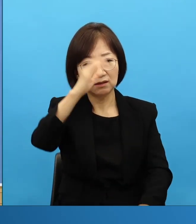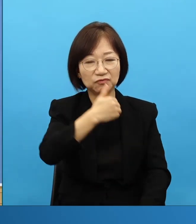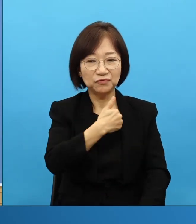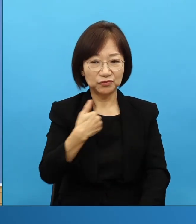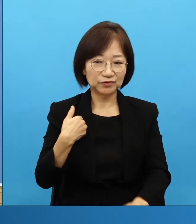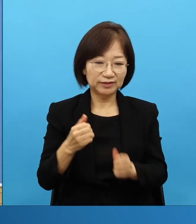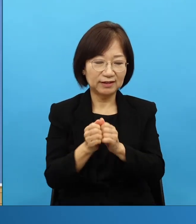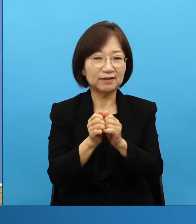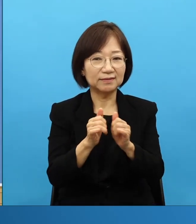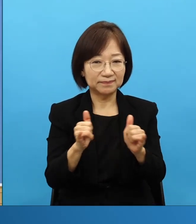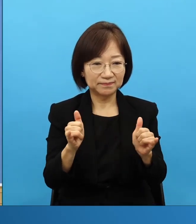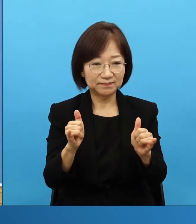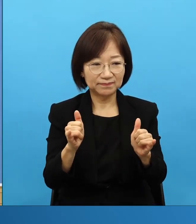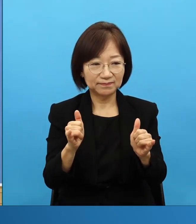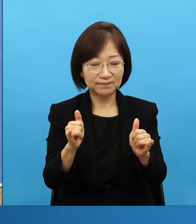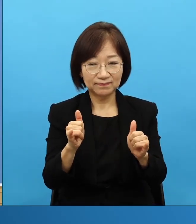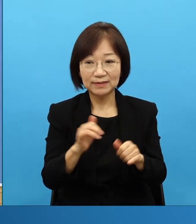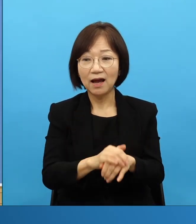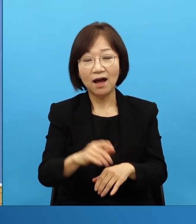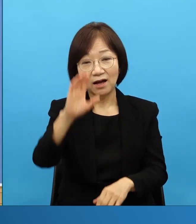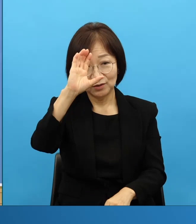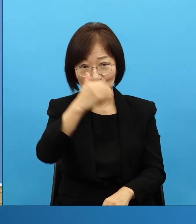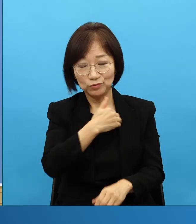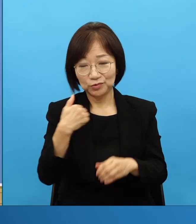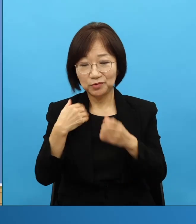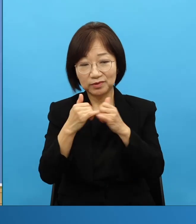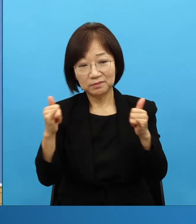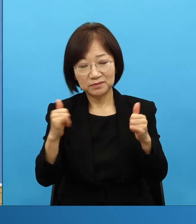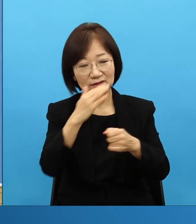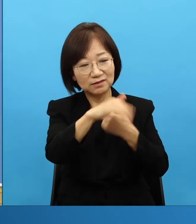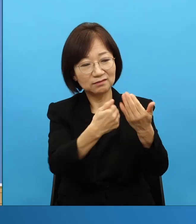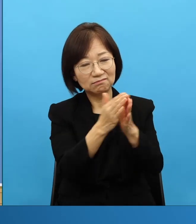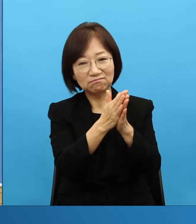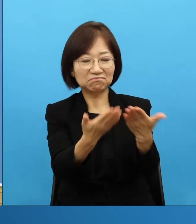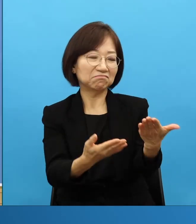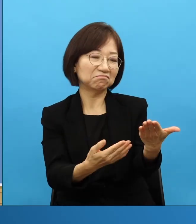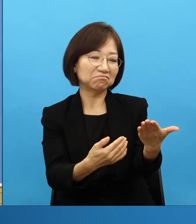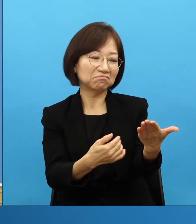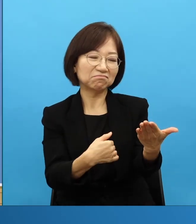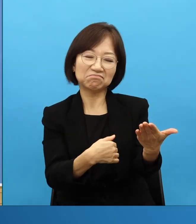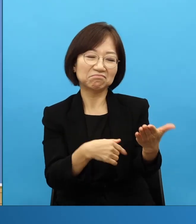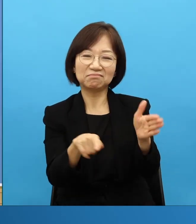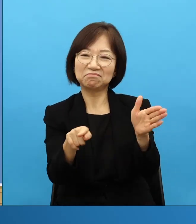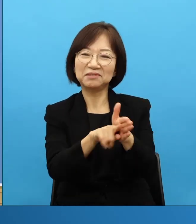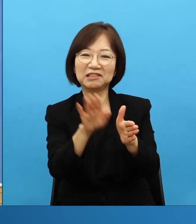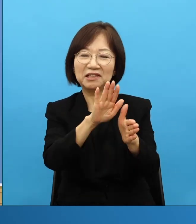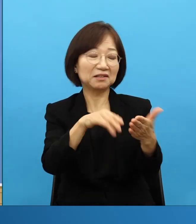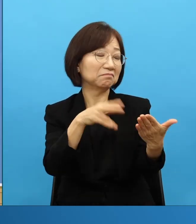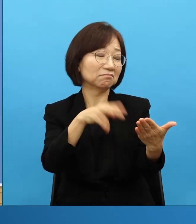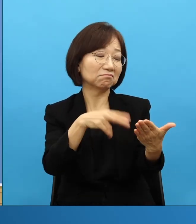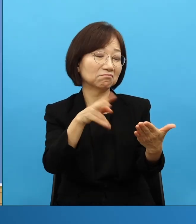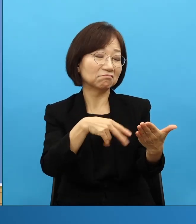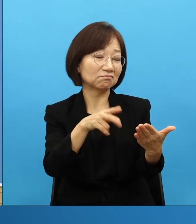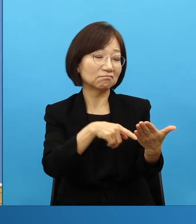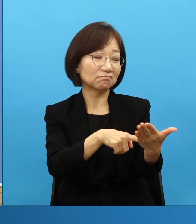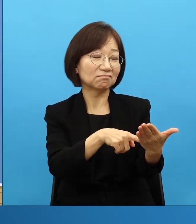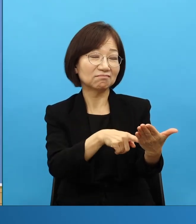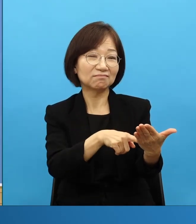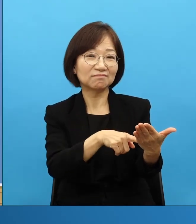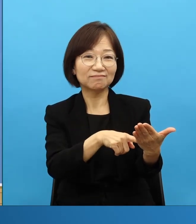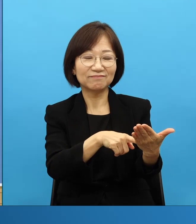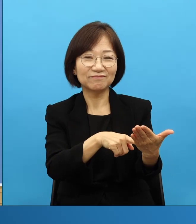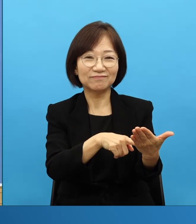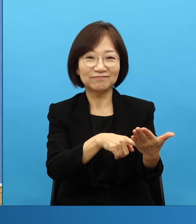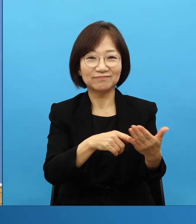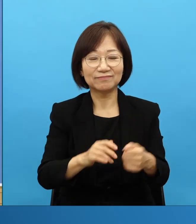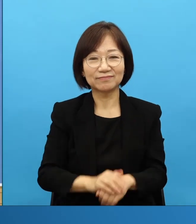성경 말씀 우습게 봅니다. And so with that kind of perspective, he got rid of the Bibles because they don't read the Bible. 뭐 이